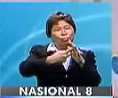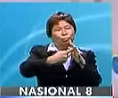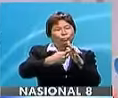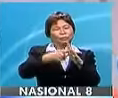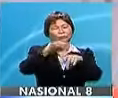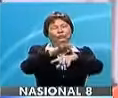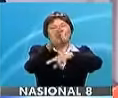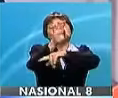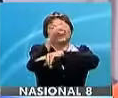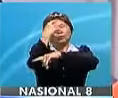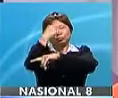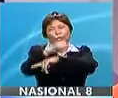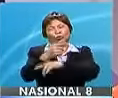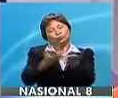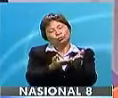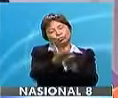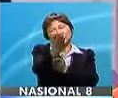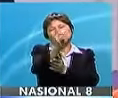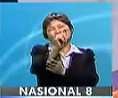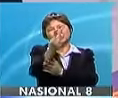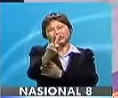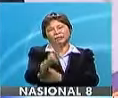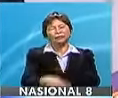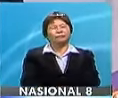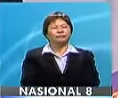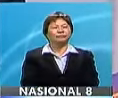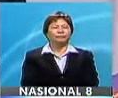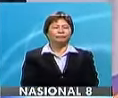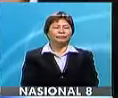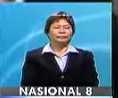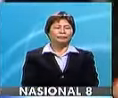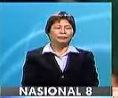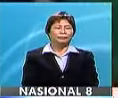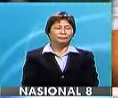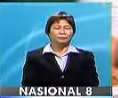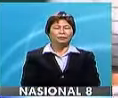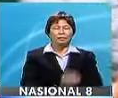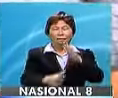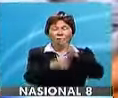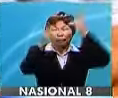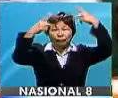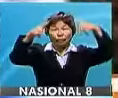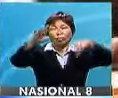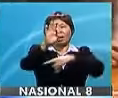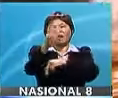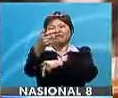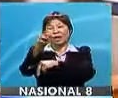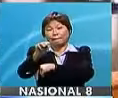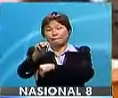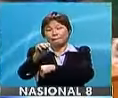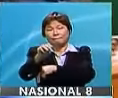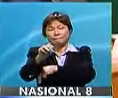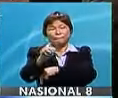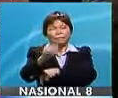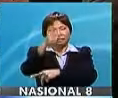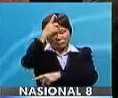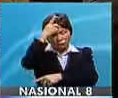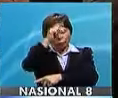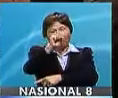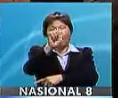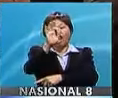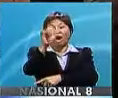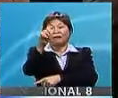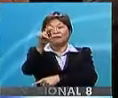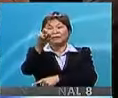maksud siaran langsung yang berkaitan. Timbalan Presiden Persatuan Bola Sepak Malaysia FAM, Datuk Seri Afandi